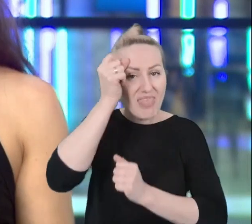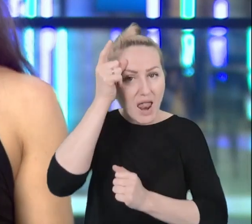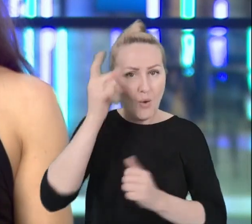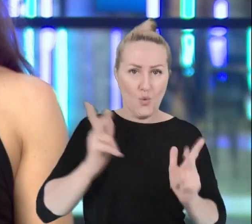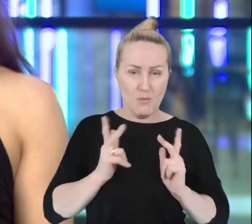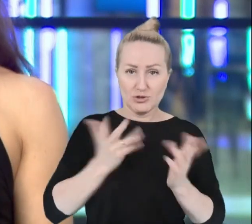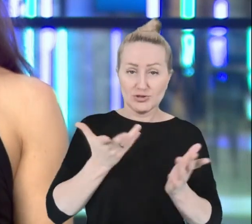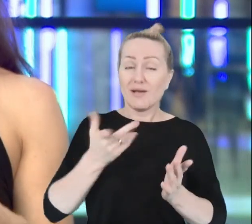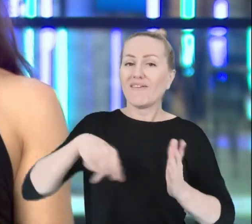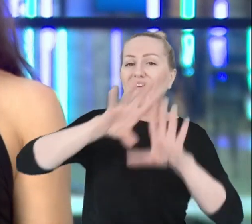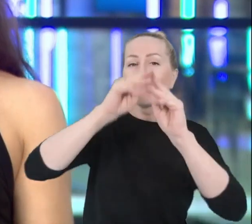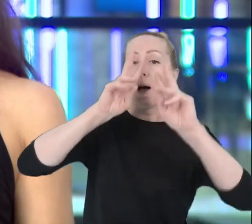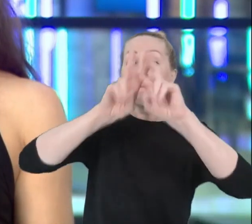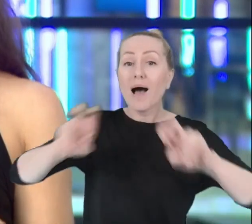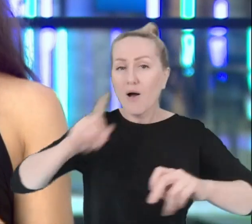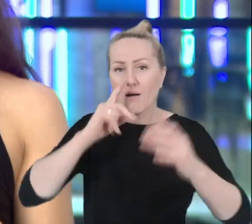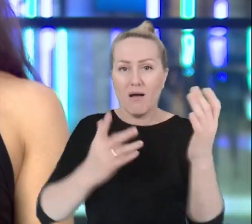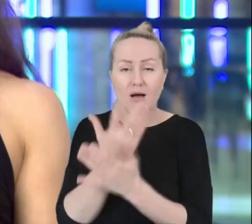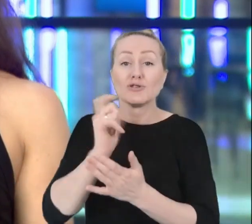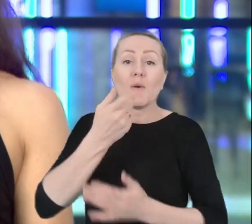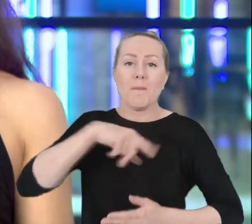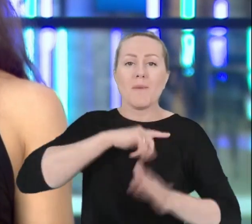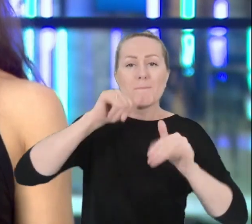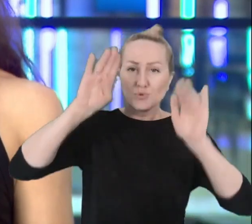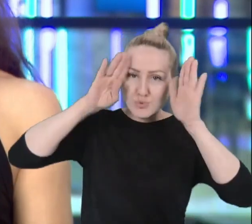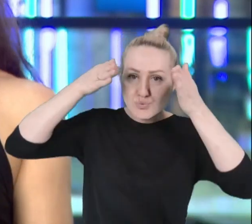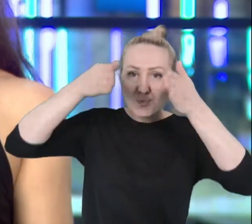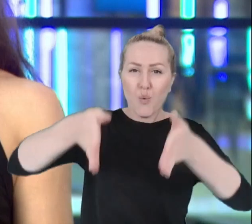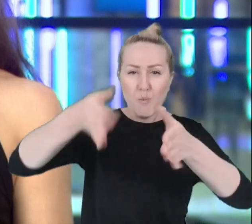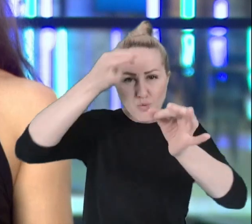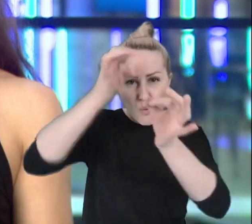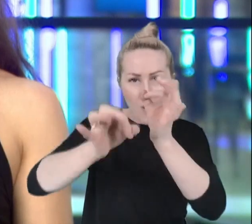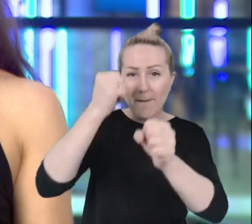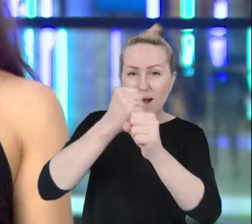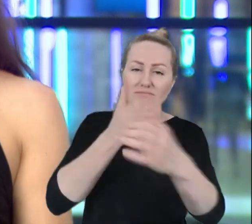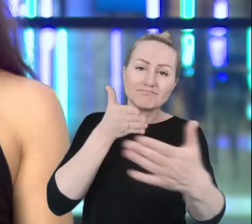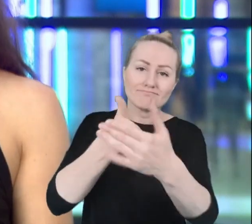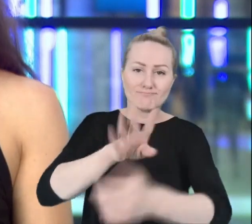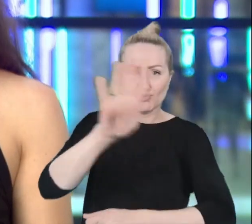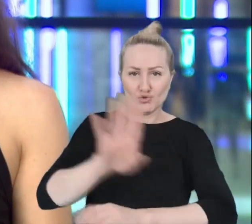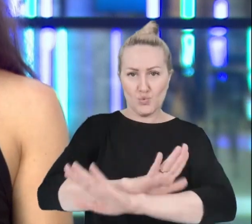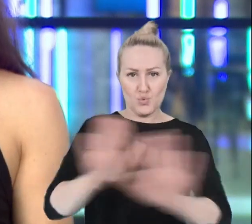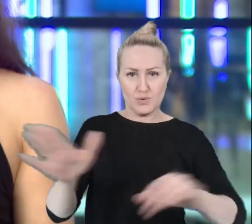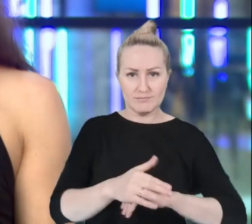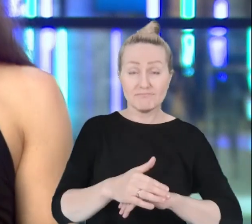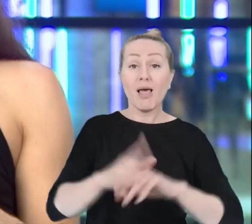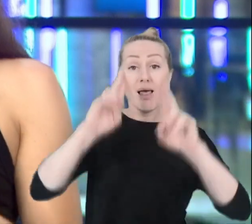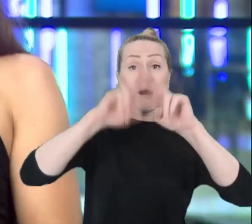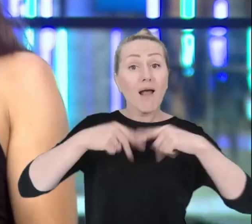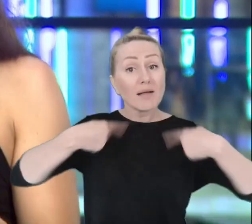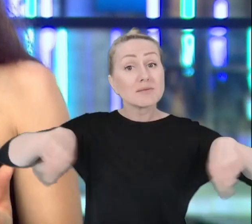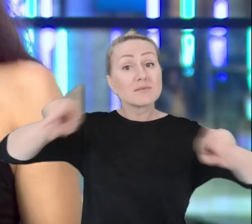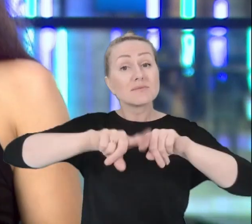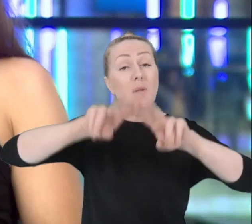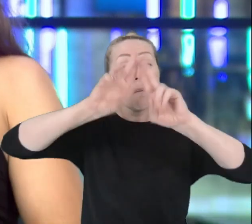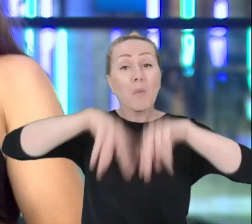pokazują, że my jesteśmy w stanie tak naprawdę skupić się na takiej bardzo precyzyjnej pracy maks 4 godziny. Cała reszta to powinna być...